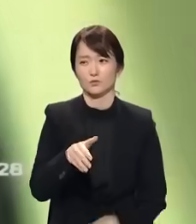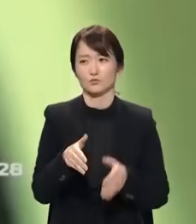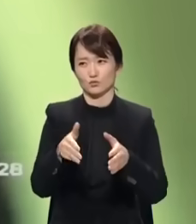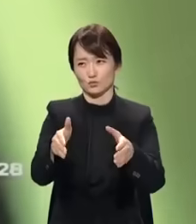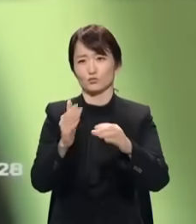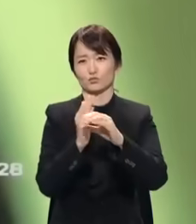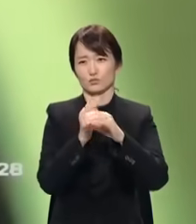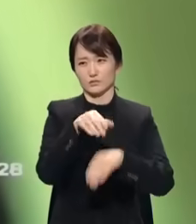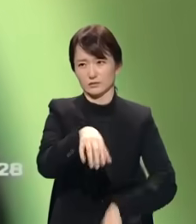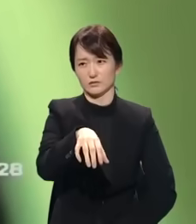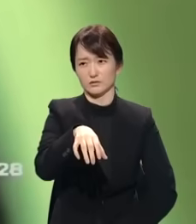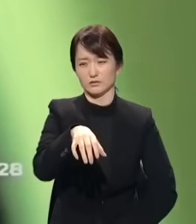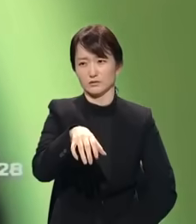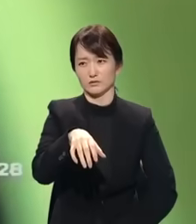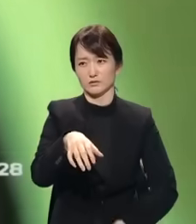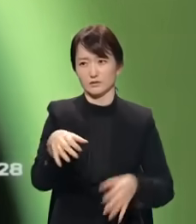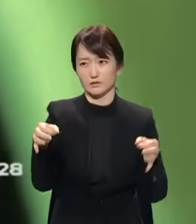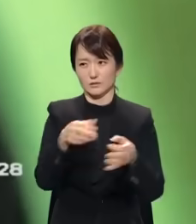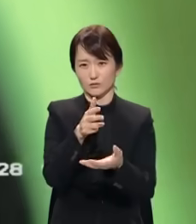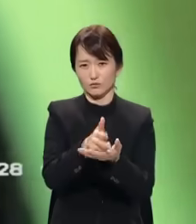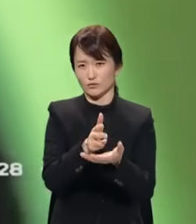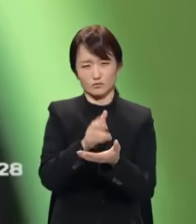of the road. This isn't a lay-by.